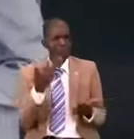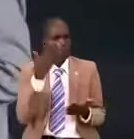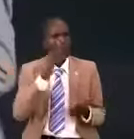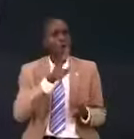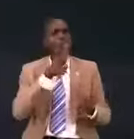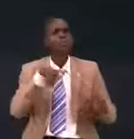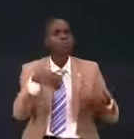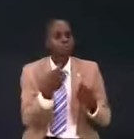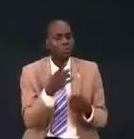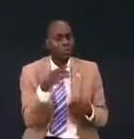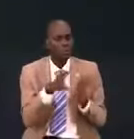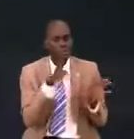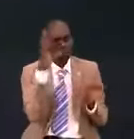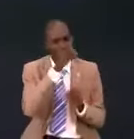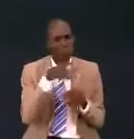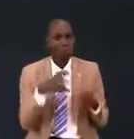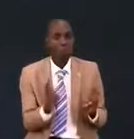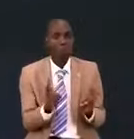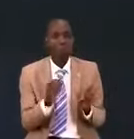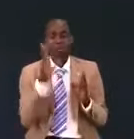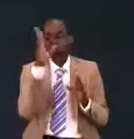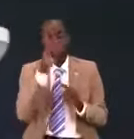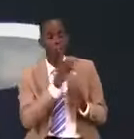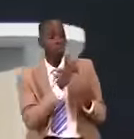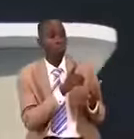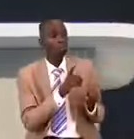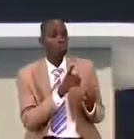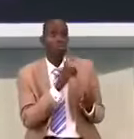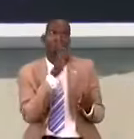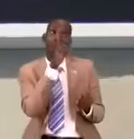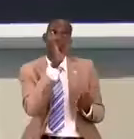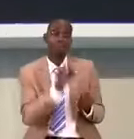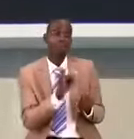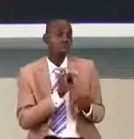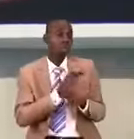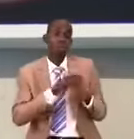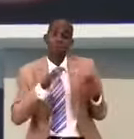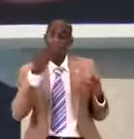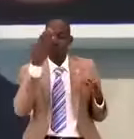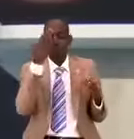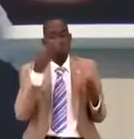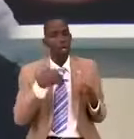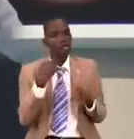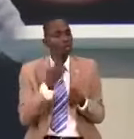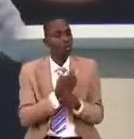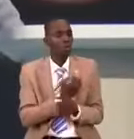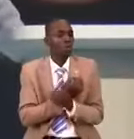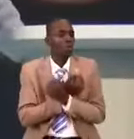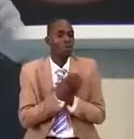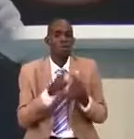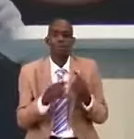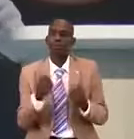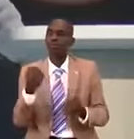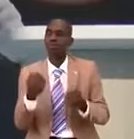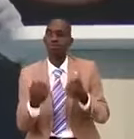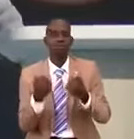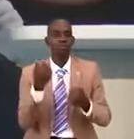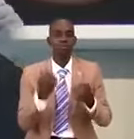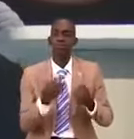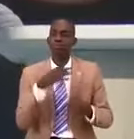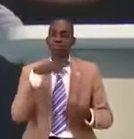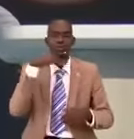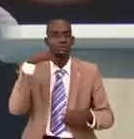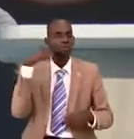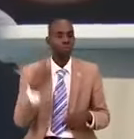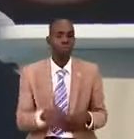seulement conduire j'aime conduire seulement il ne va nulle part il ne sert nulle part il aime conduit seulement il y a des gens comme